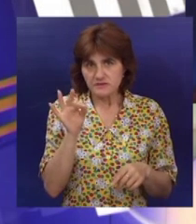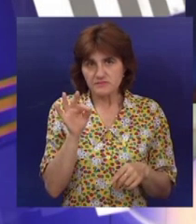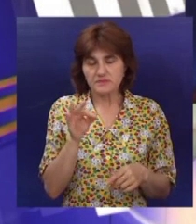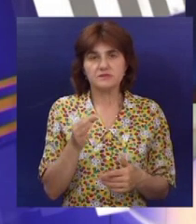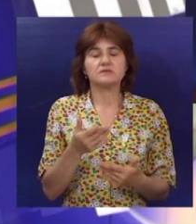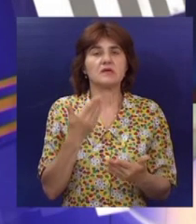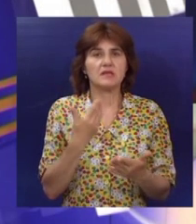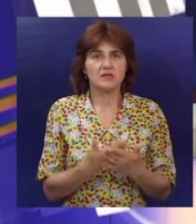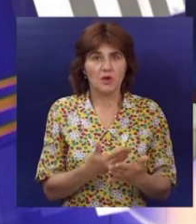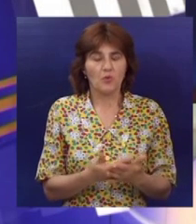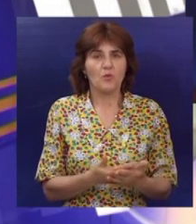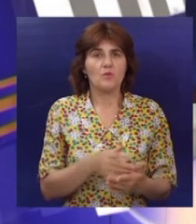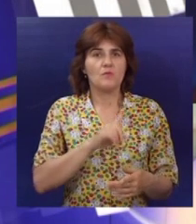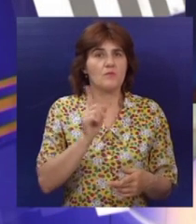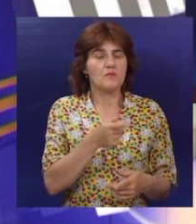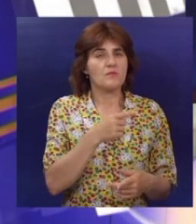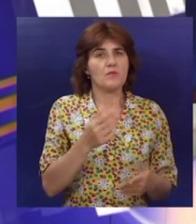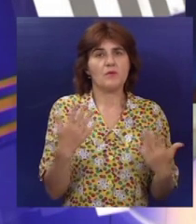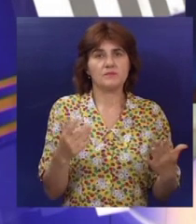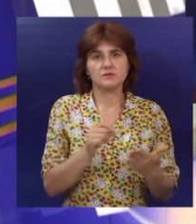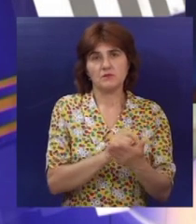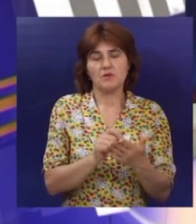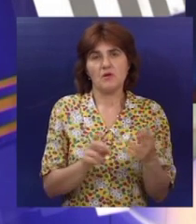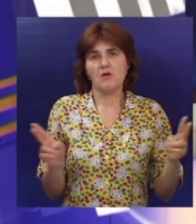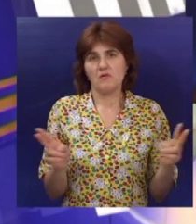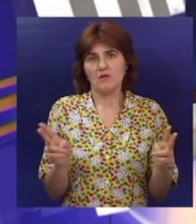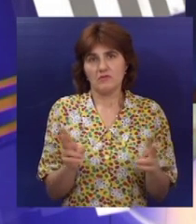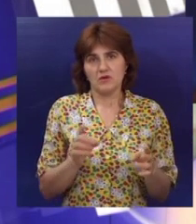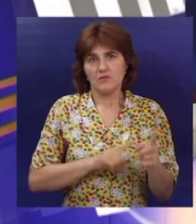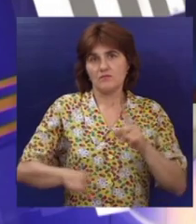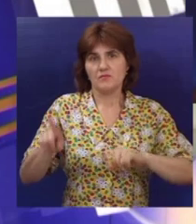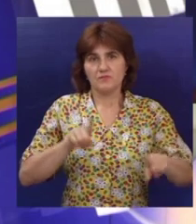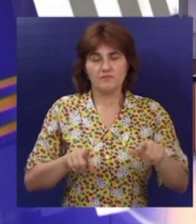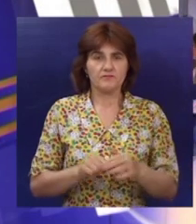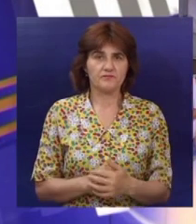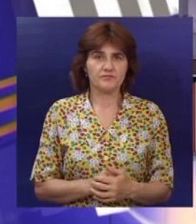prijemnog, čini se da je kandidatima trebalo mnogo manje vremena za rešavanje ispita.